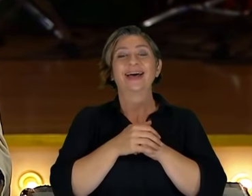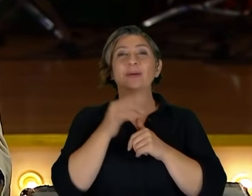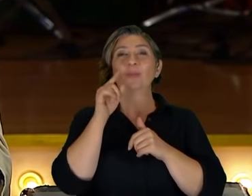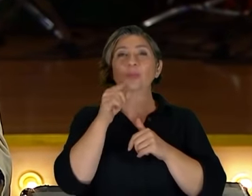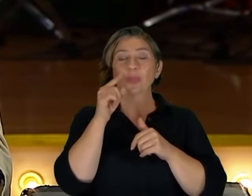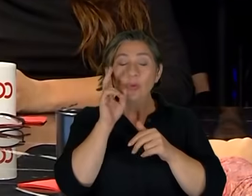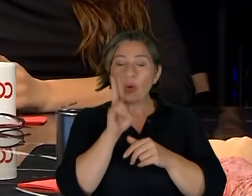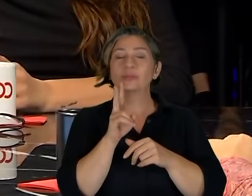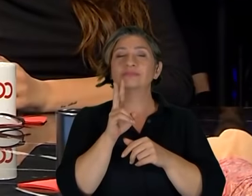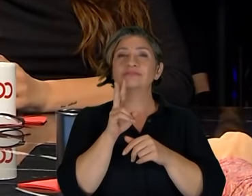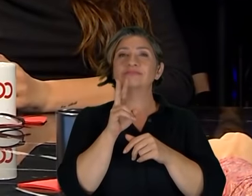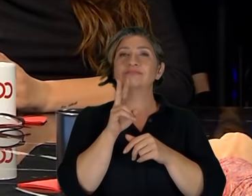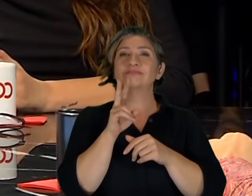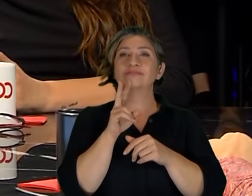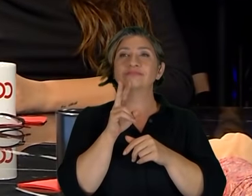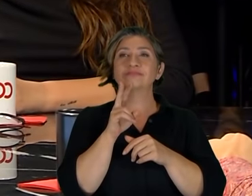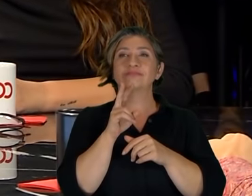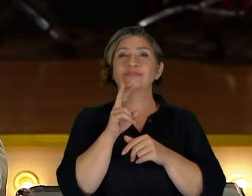buna rastladım. Yani